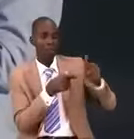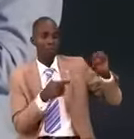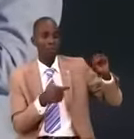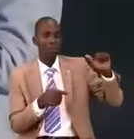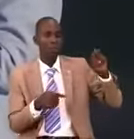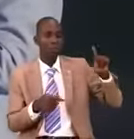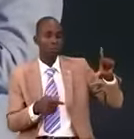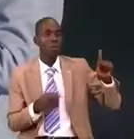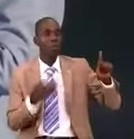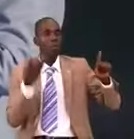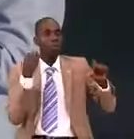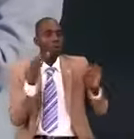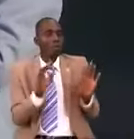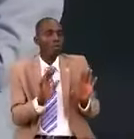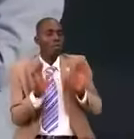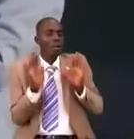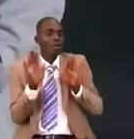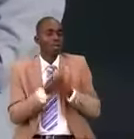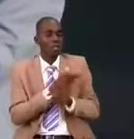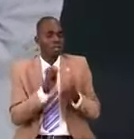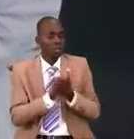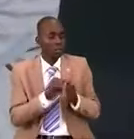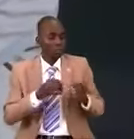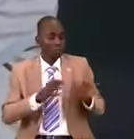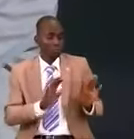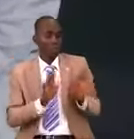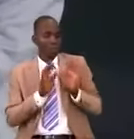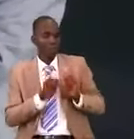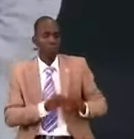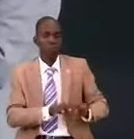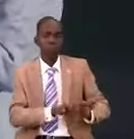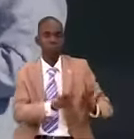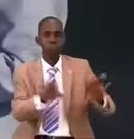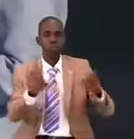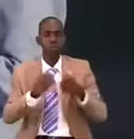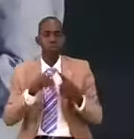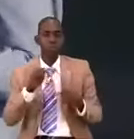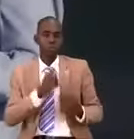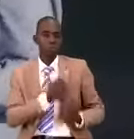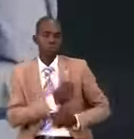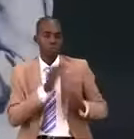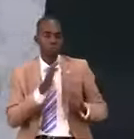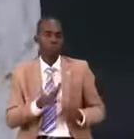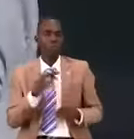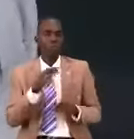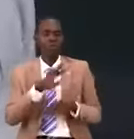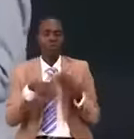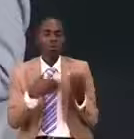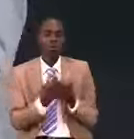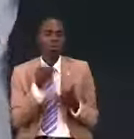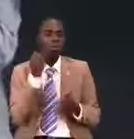d'Israël Saül c'est géniaux se cognait entre eux